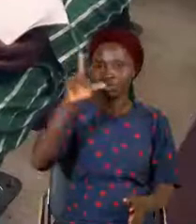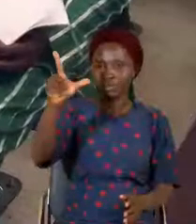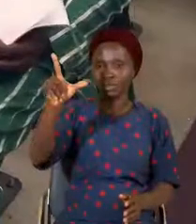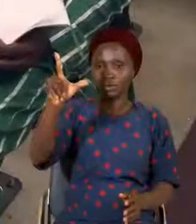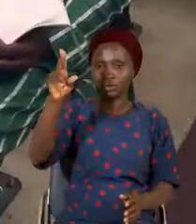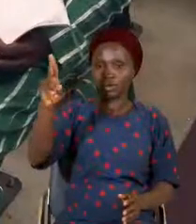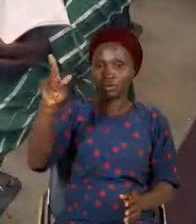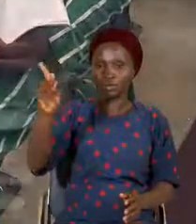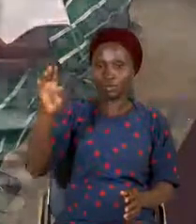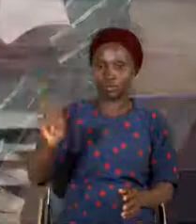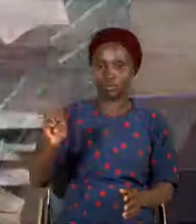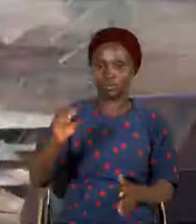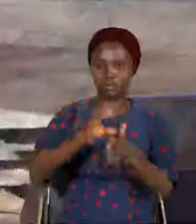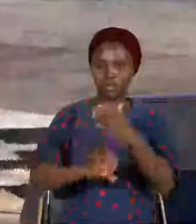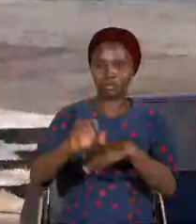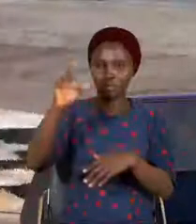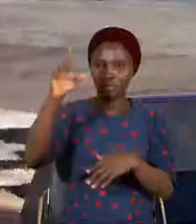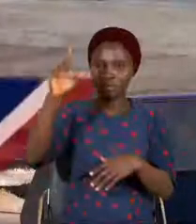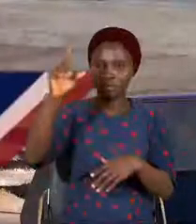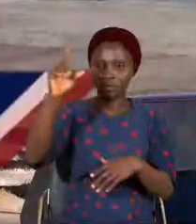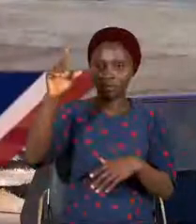Dans Luc chapitre 21,